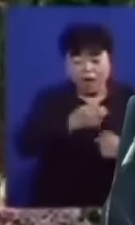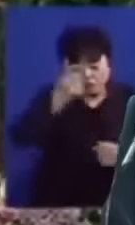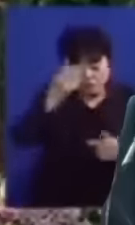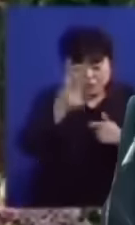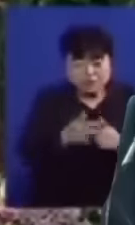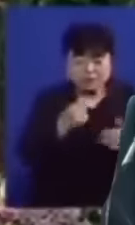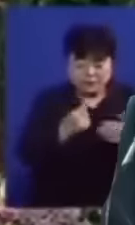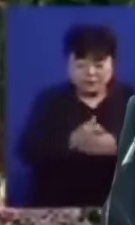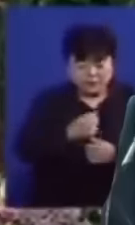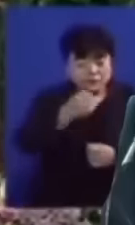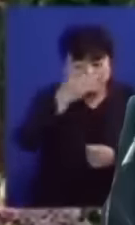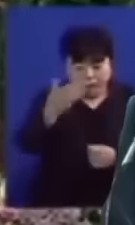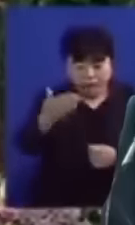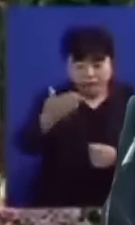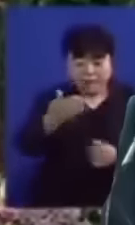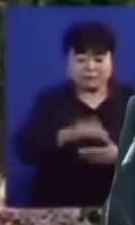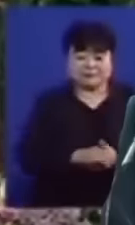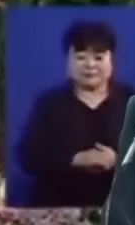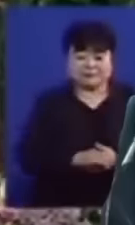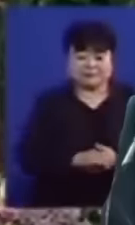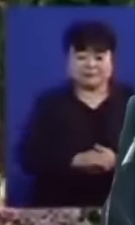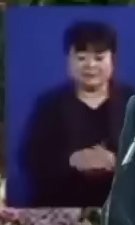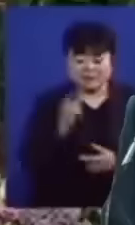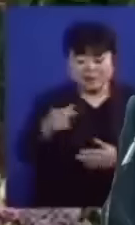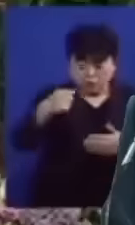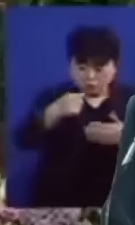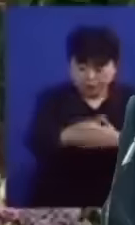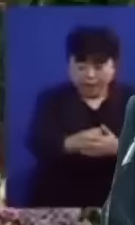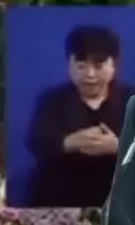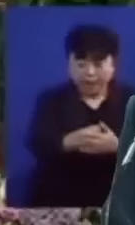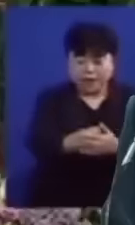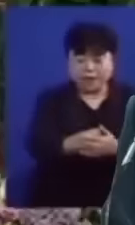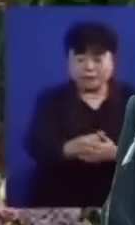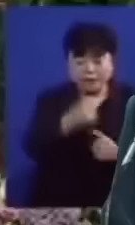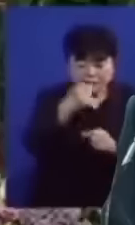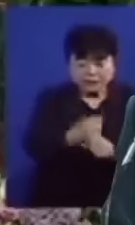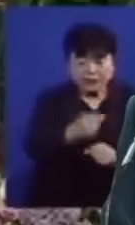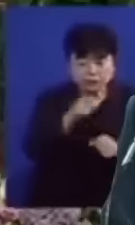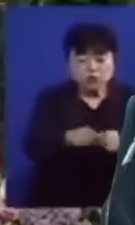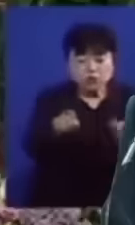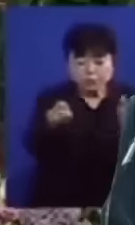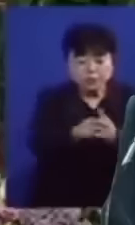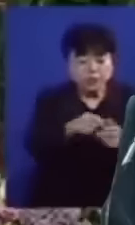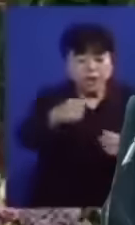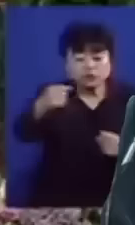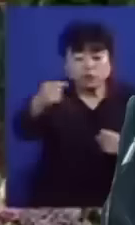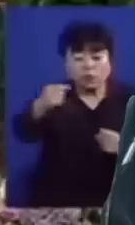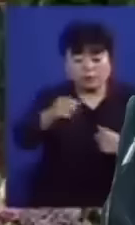예수 때문에 가질 수 있고 강하고 담대하게 창조적인